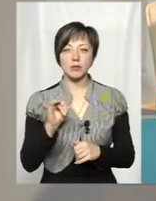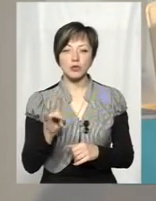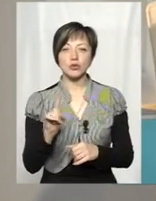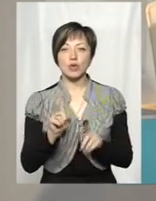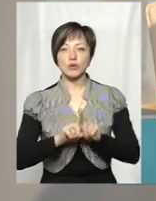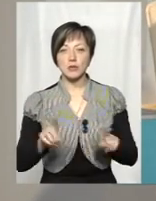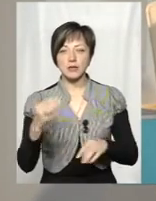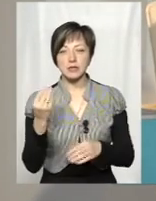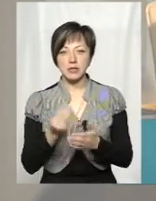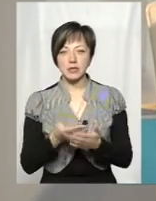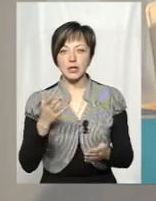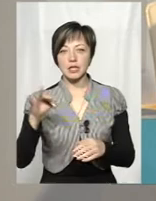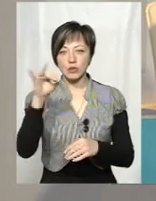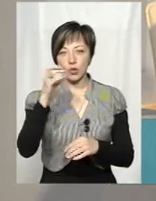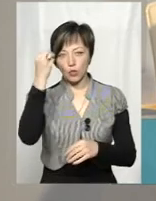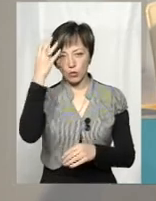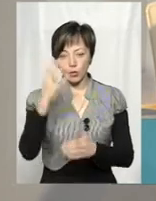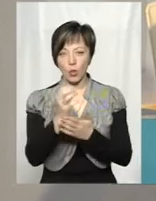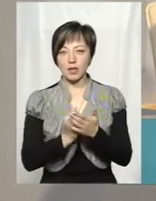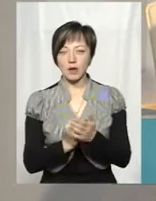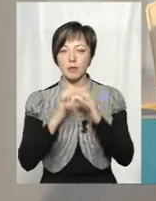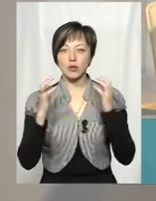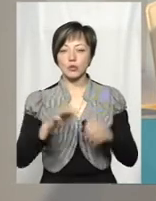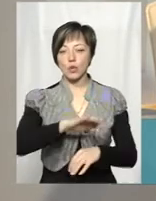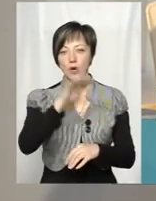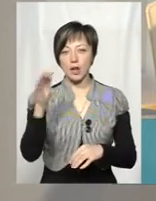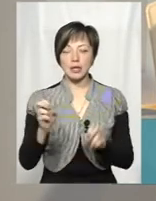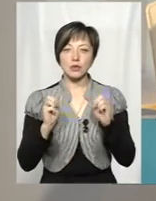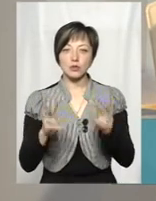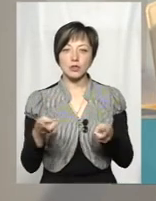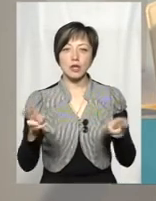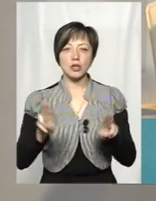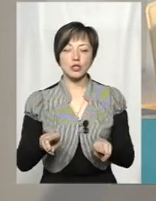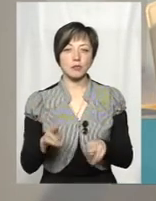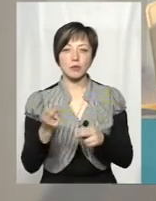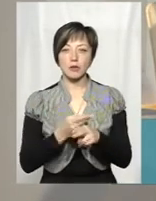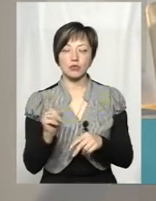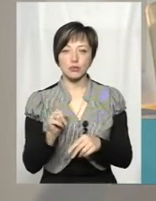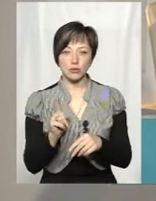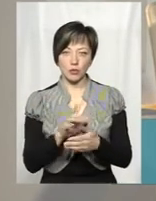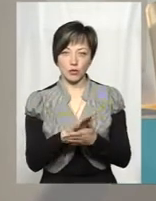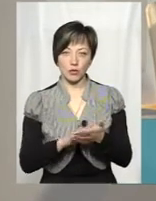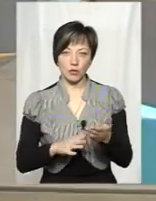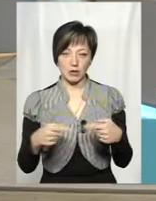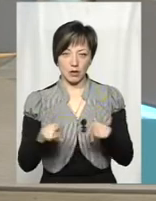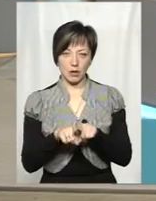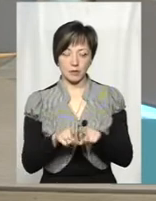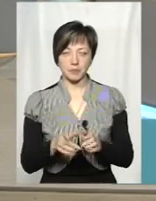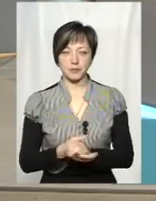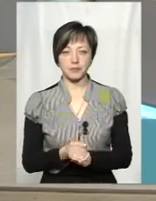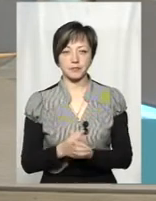в історичному, культурному контексті бережуть кургани, от без чого ми ризикуємо залишитись, якщо таке буде продовжуватися далі?